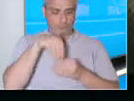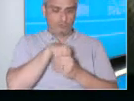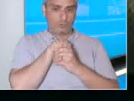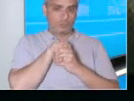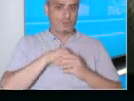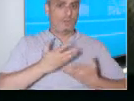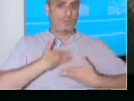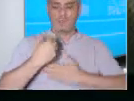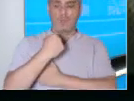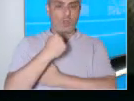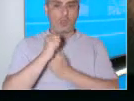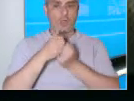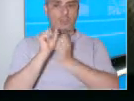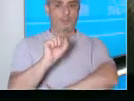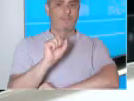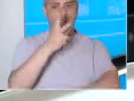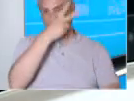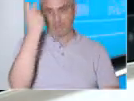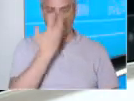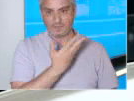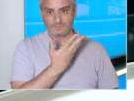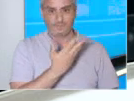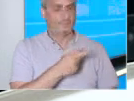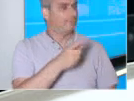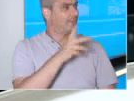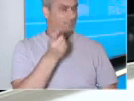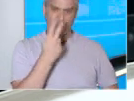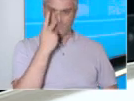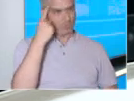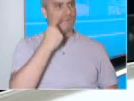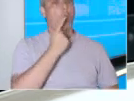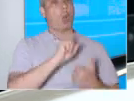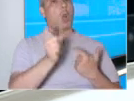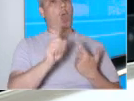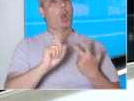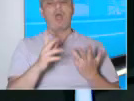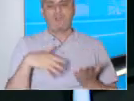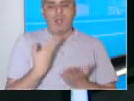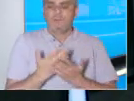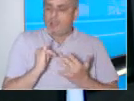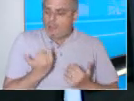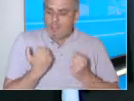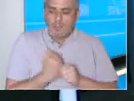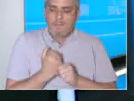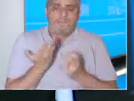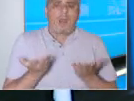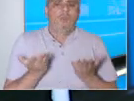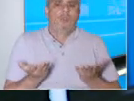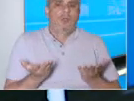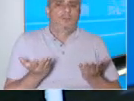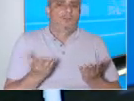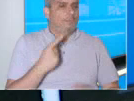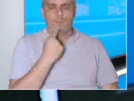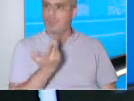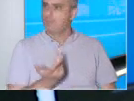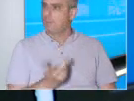או שמקבלת כוח או שנתמכת על ידי מנסור עבאס. אבל יש משהו לא פייר, אתם מסבירים טוב מאוד מה לא. אין לכם שום הצעה מעשית למה כן. מי אמר